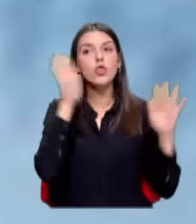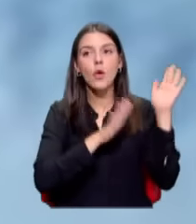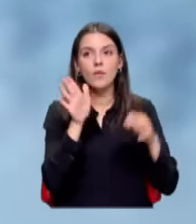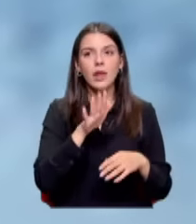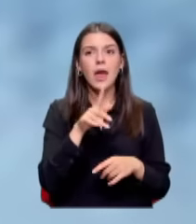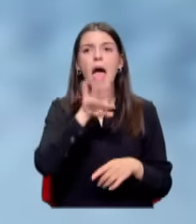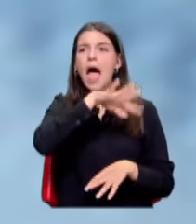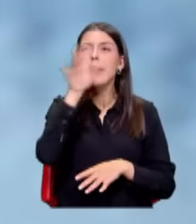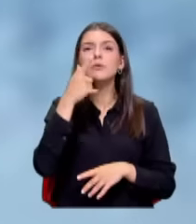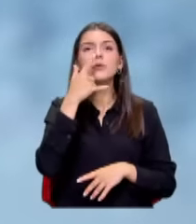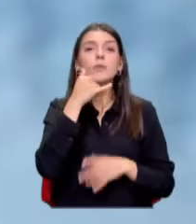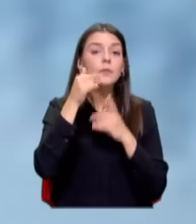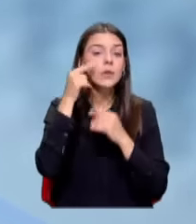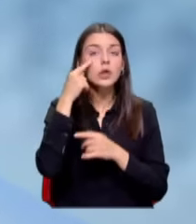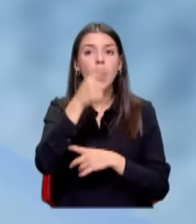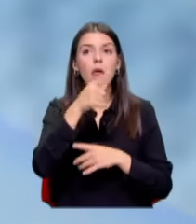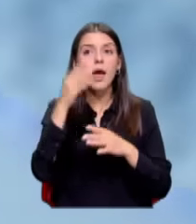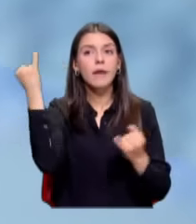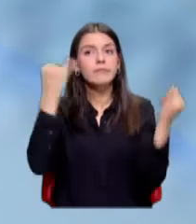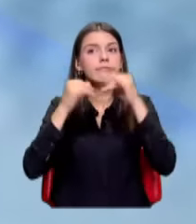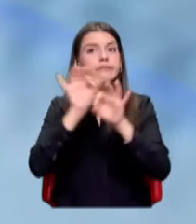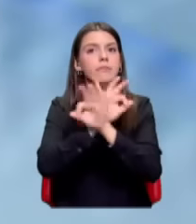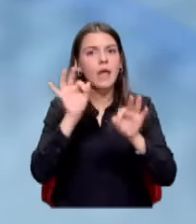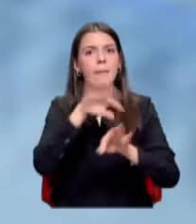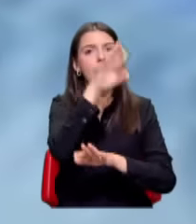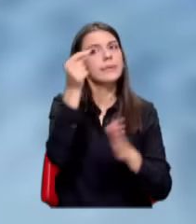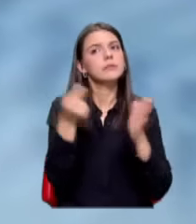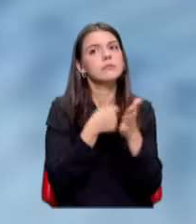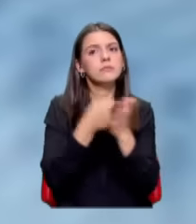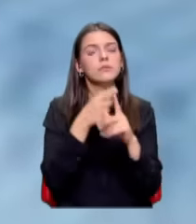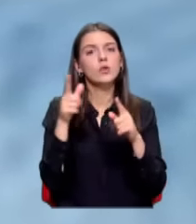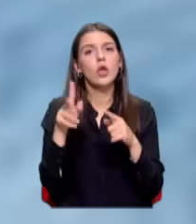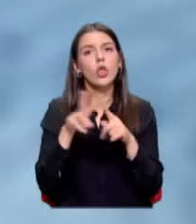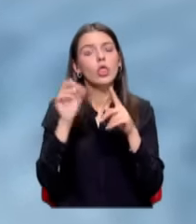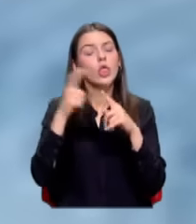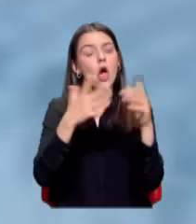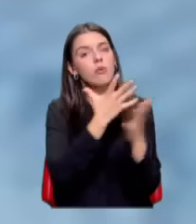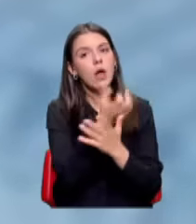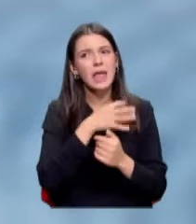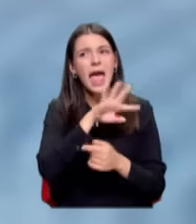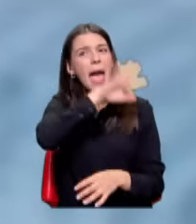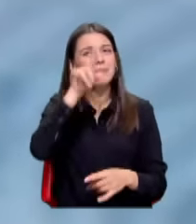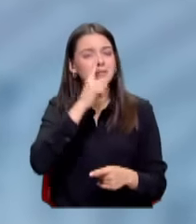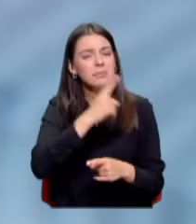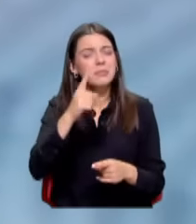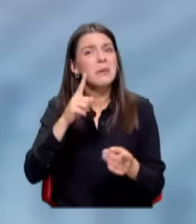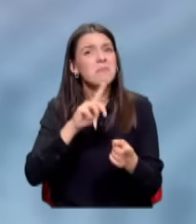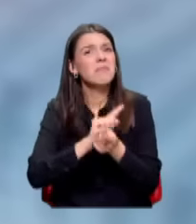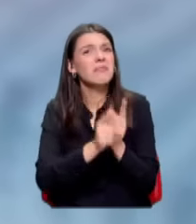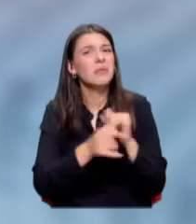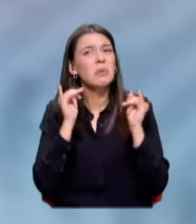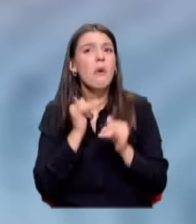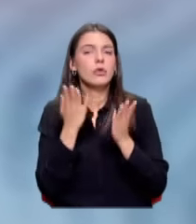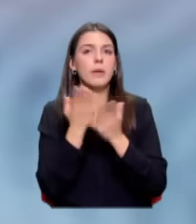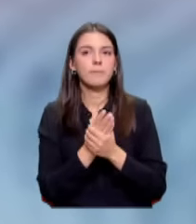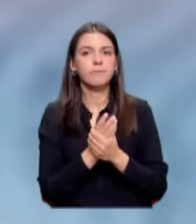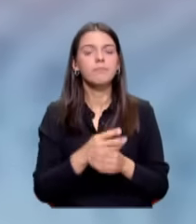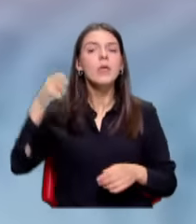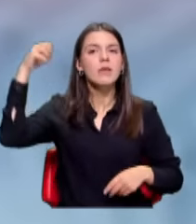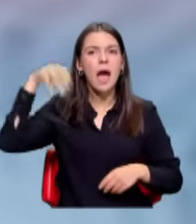tarafların ettiği hakaretler tutanağa geçti. Hepsi birbirinden beter diyor Sözcü gazetesi. AKP'li vekil